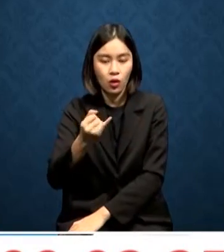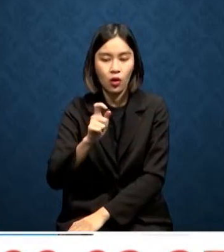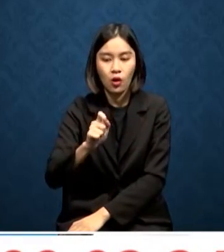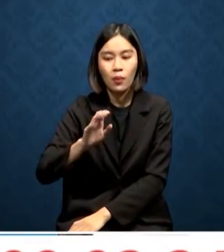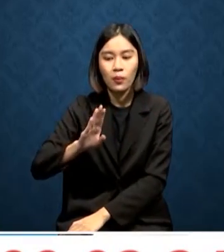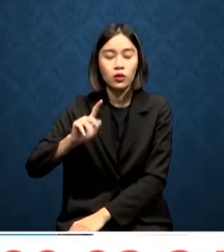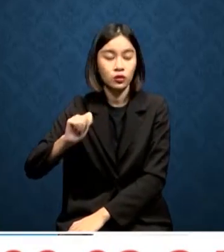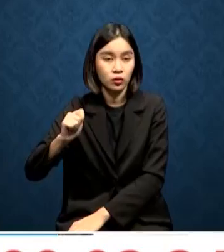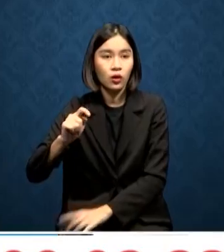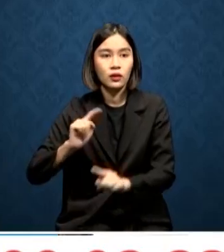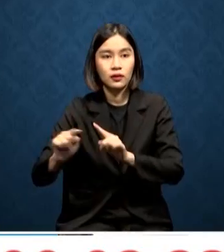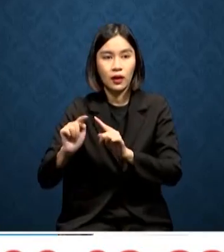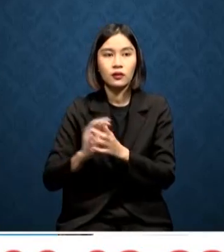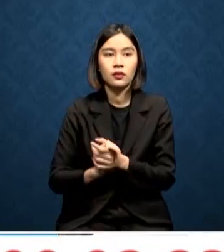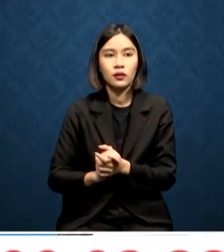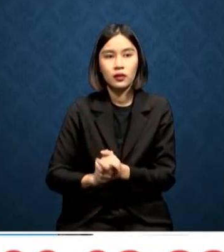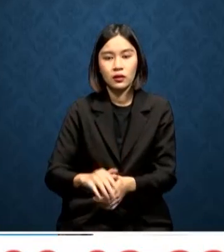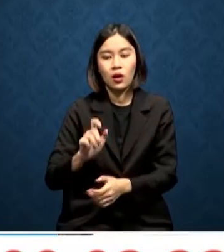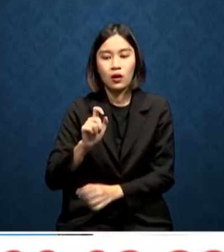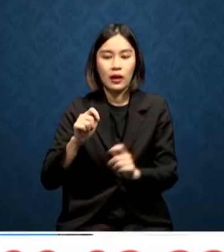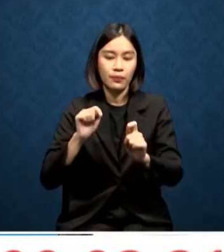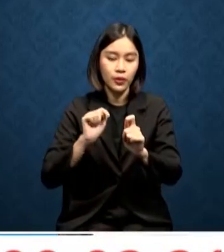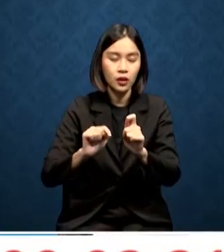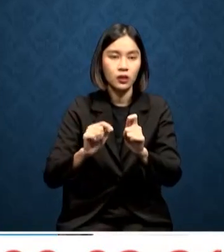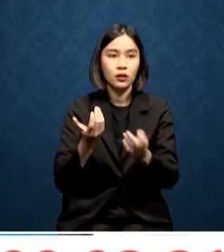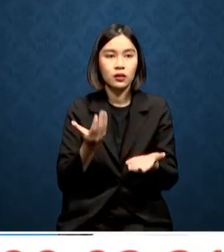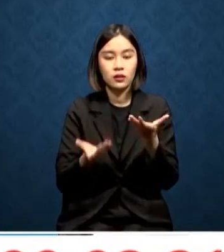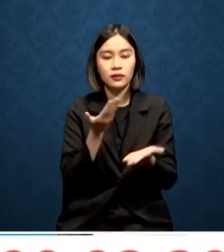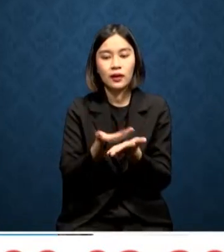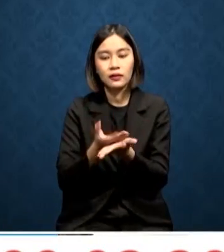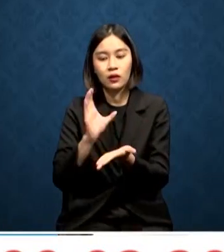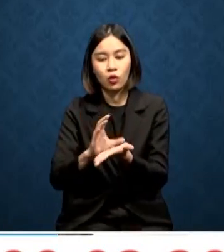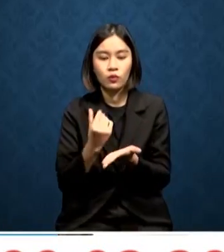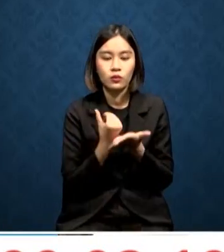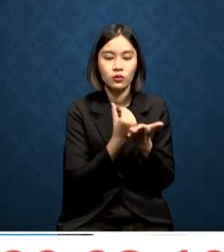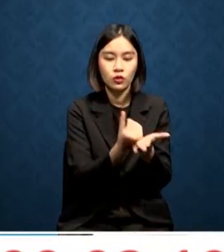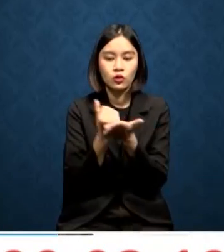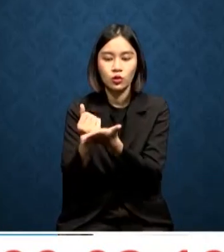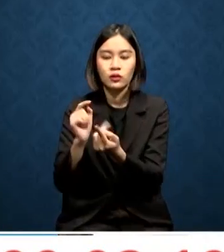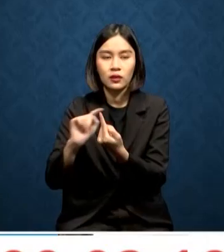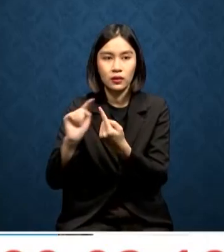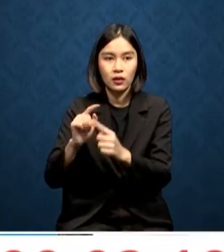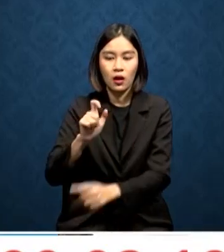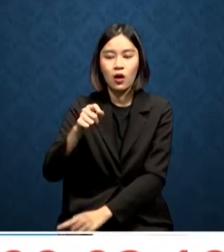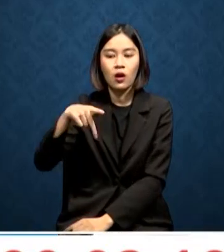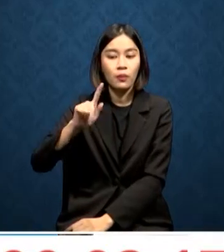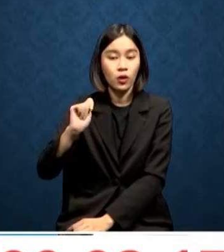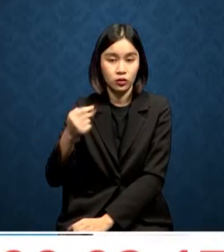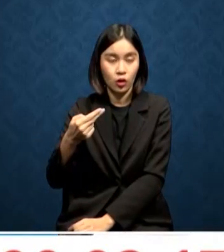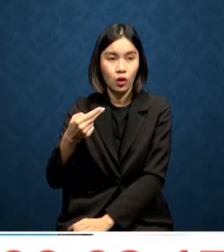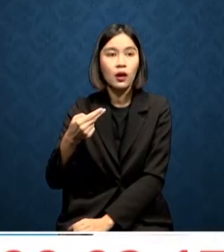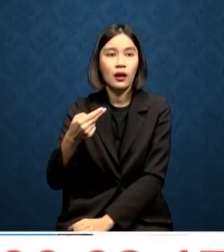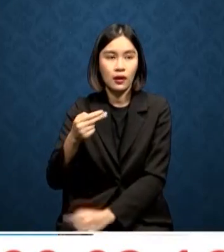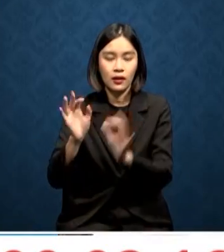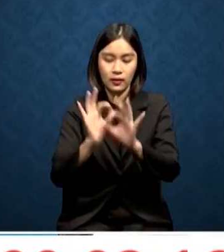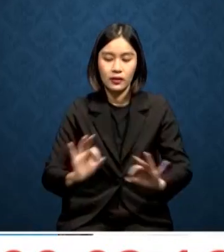หมู่บ้านตำบล นะคะอำเภอแล้วก็ในแง่งบประมาณความช่วยเหลือนะคะองค์กรปกครองส่วนท้องถิ่นจะมีความส